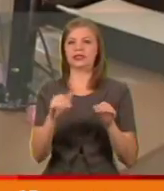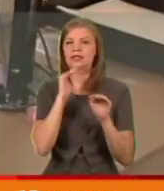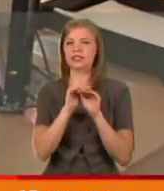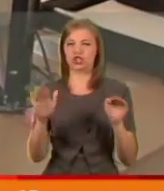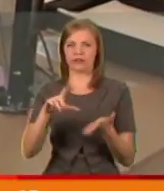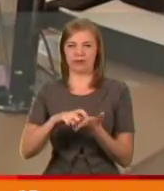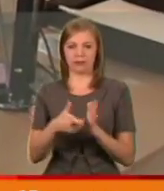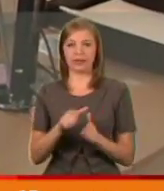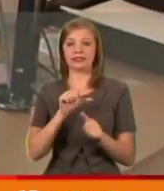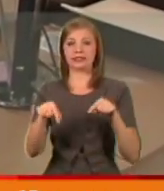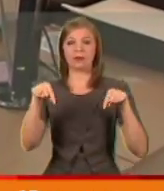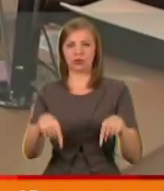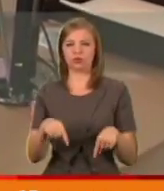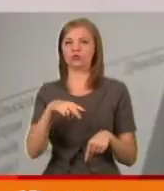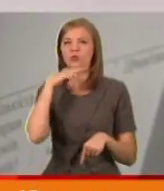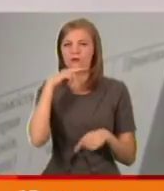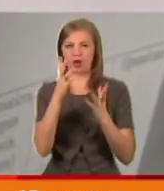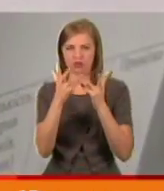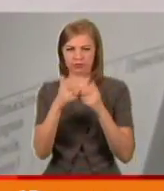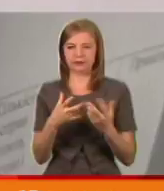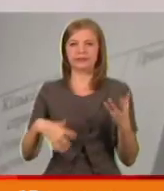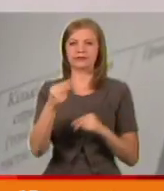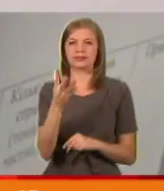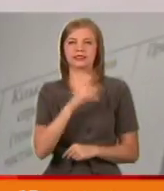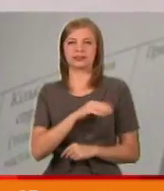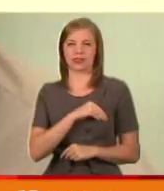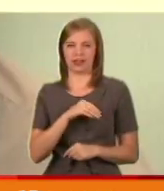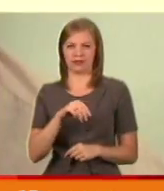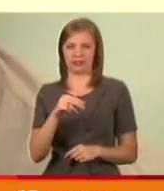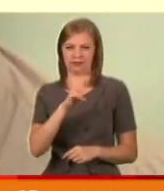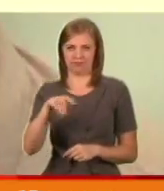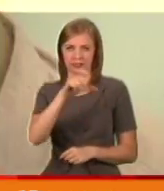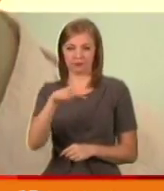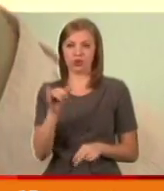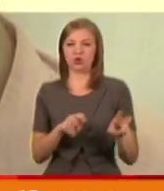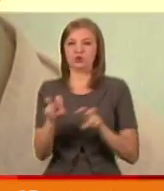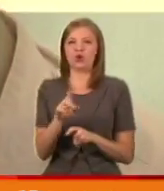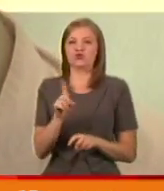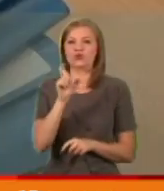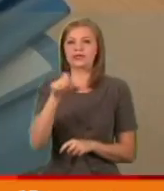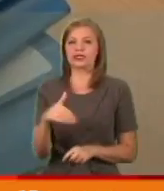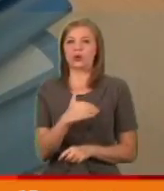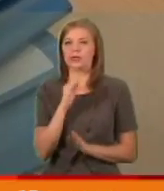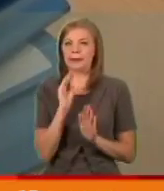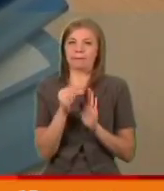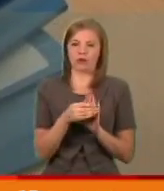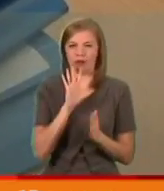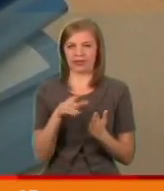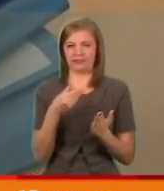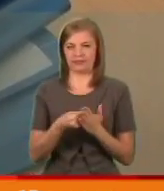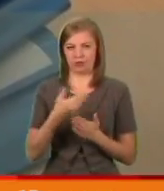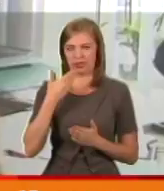у кабінетах. Саме тут уважно перераховують усі статки можновладців і вишукують, що ті намагалися приховати у